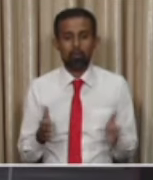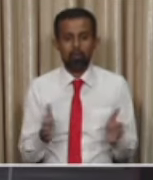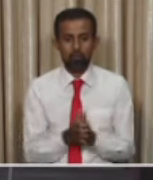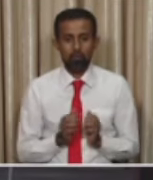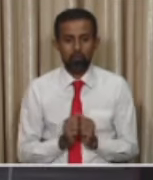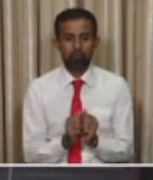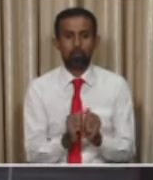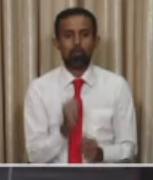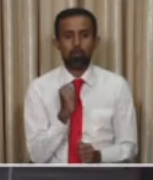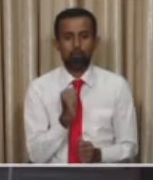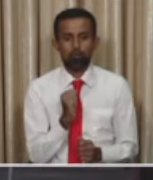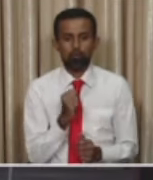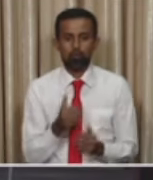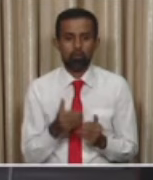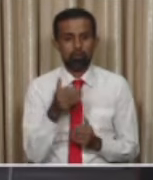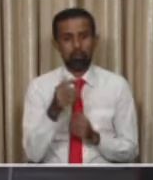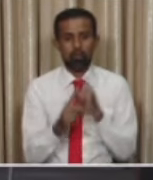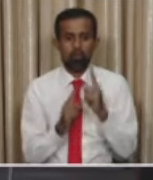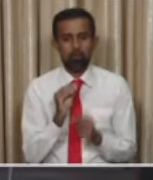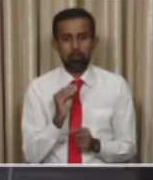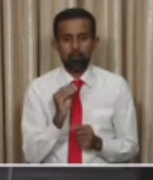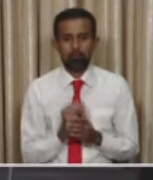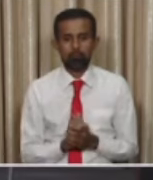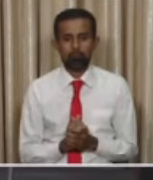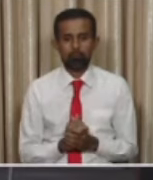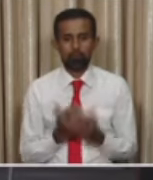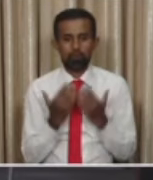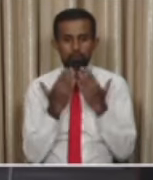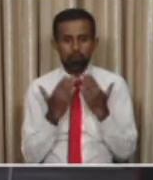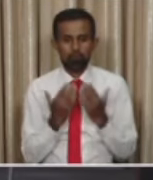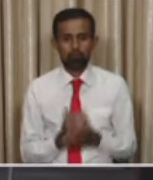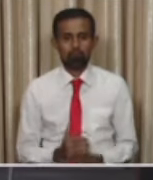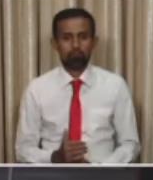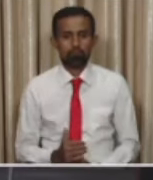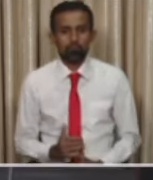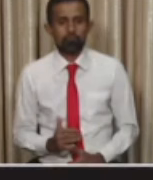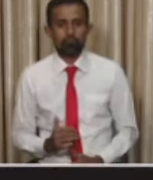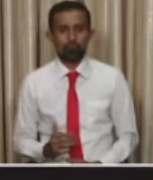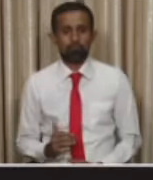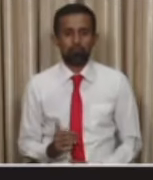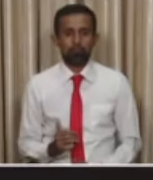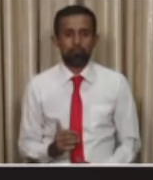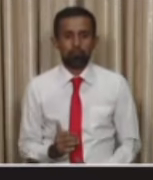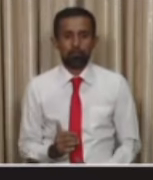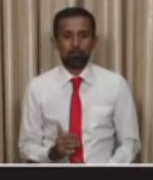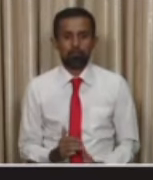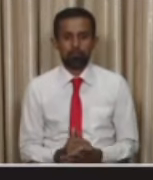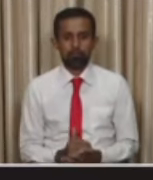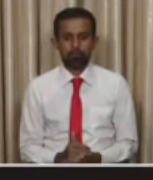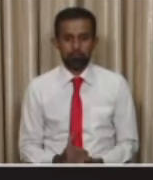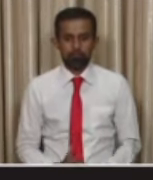කරන්නේ කොහොමද කියන කාරණාවට අපි ඉදිරියේ සාකච්ඡා කරමු. ස්තුති ගරුතුමනි. අසල්ලි. අර අපි